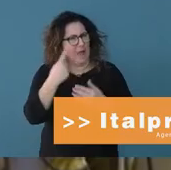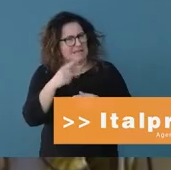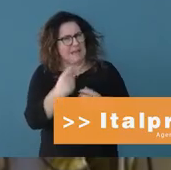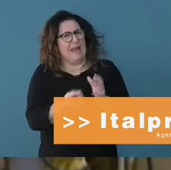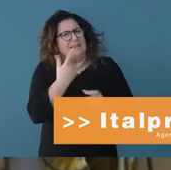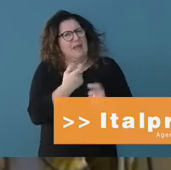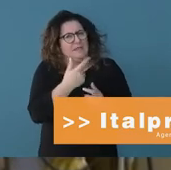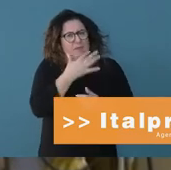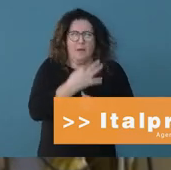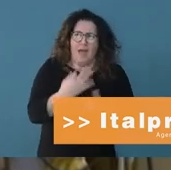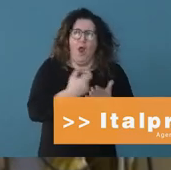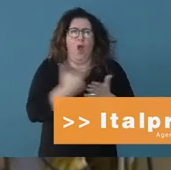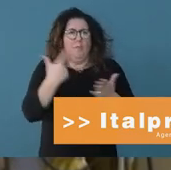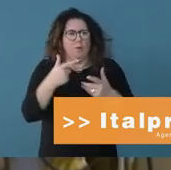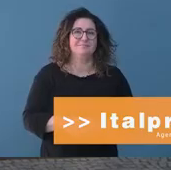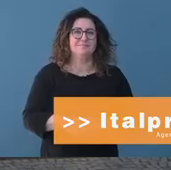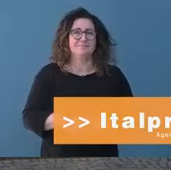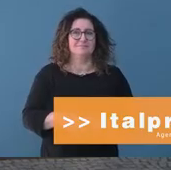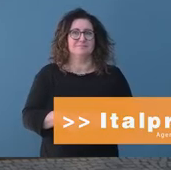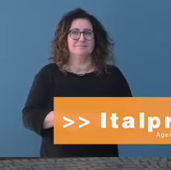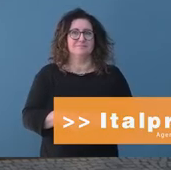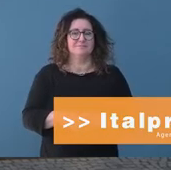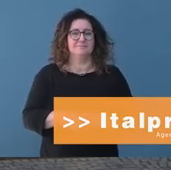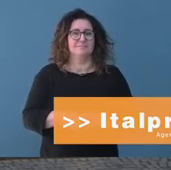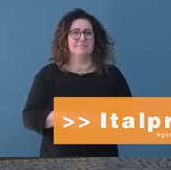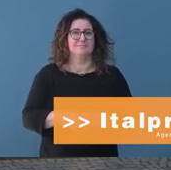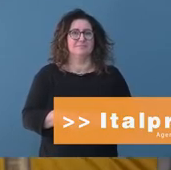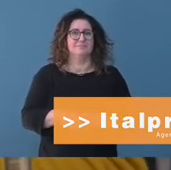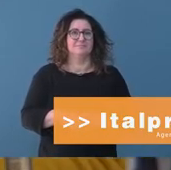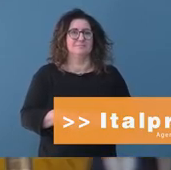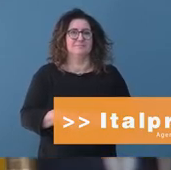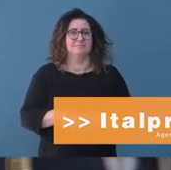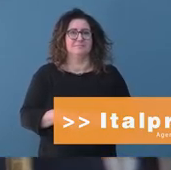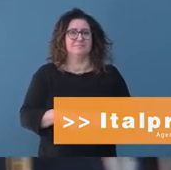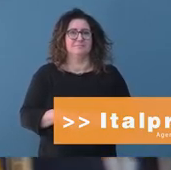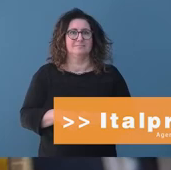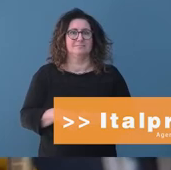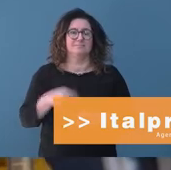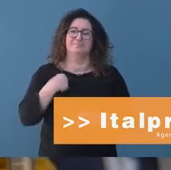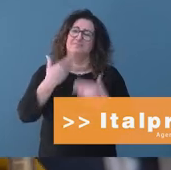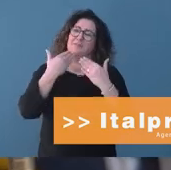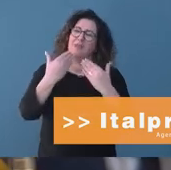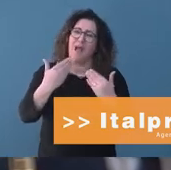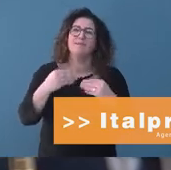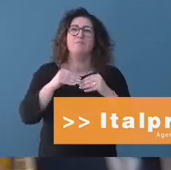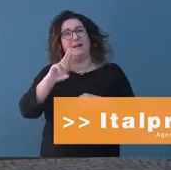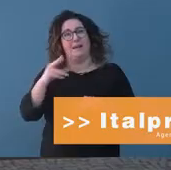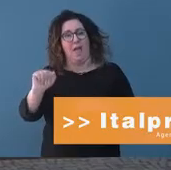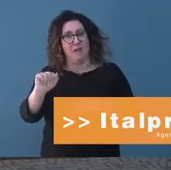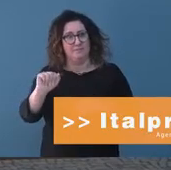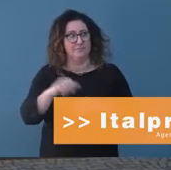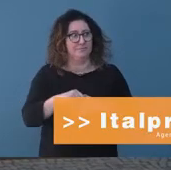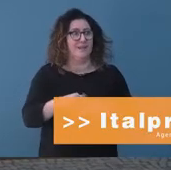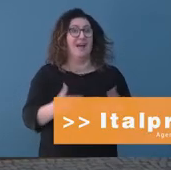ha celebrato in particolare i volontari e quanti operano nel terzo settore cittadini che oggi come 160 anni fa hanno